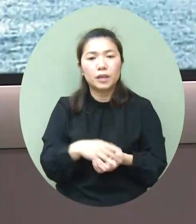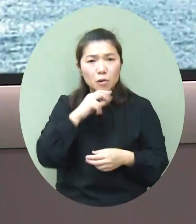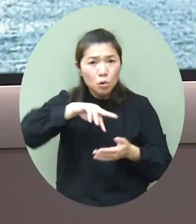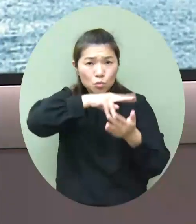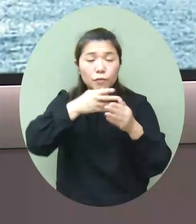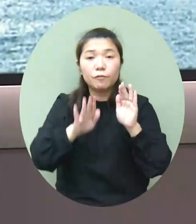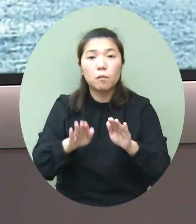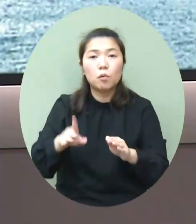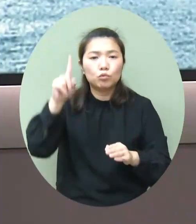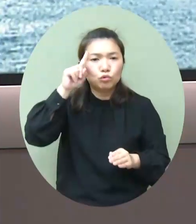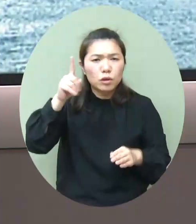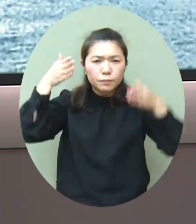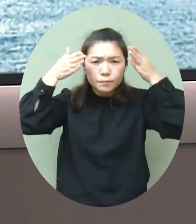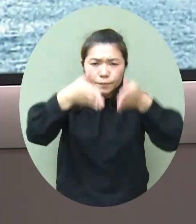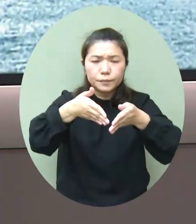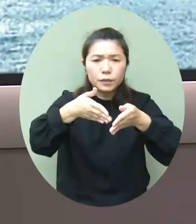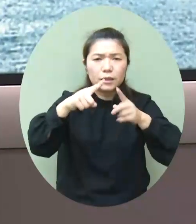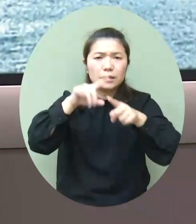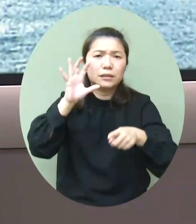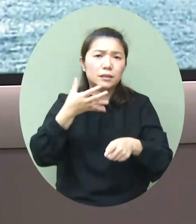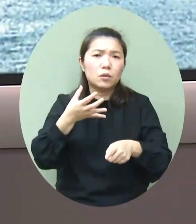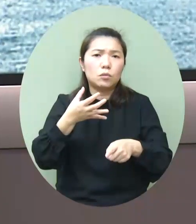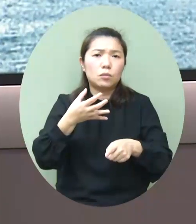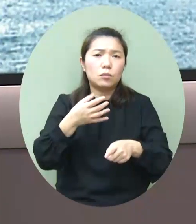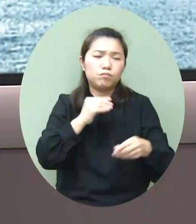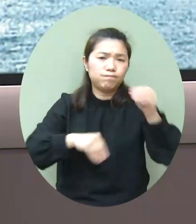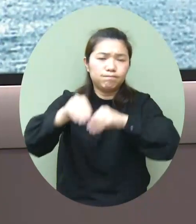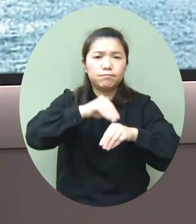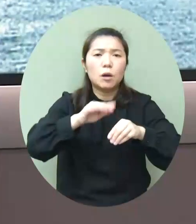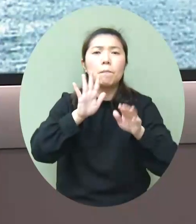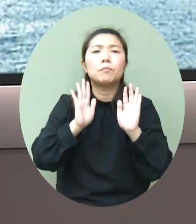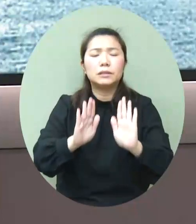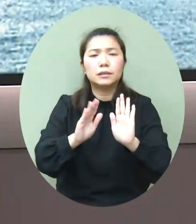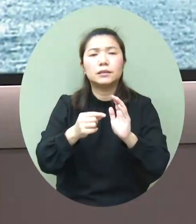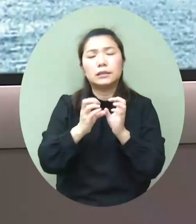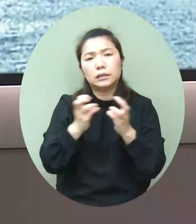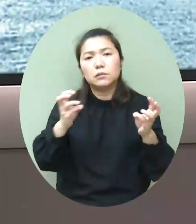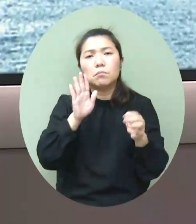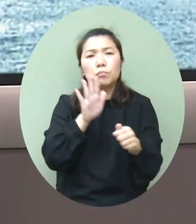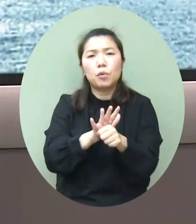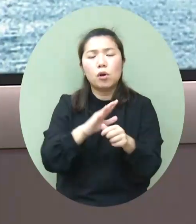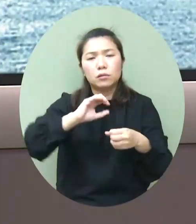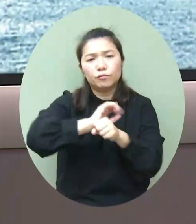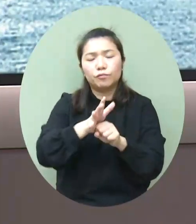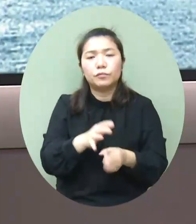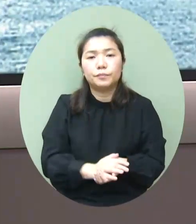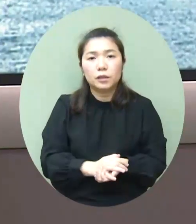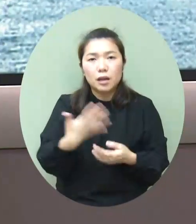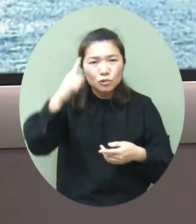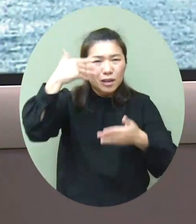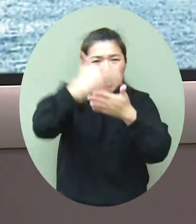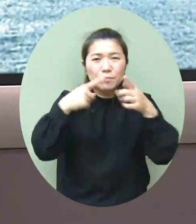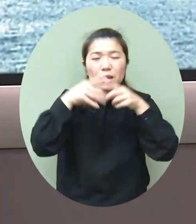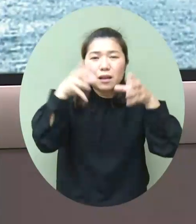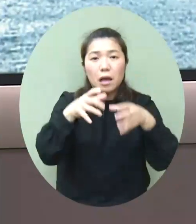望透过调整服务，我们可以集中人手去前线抗疫，希望减低医院的